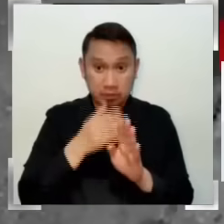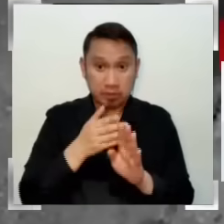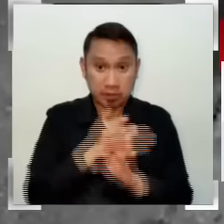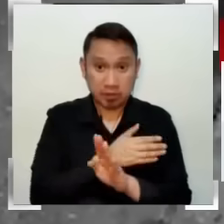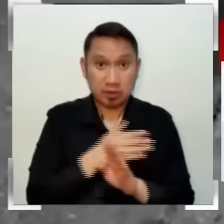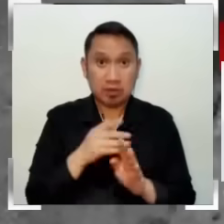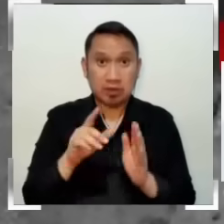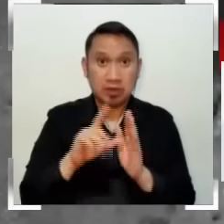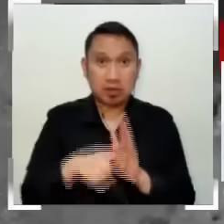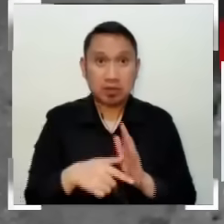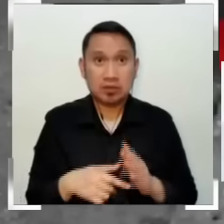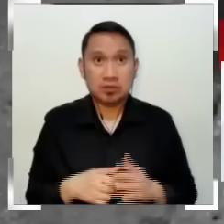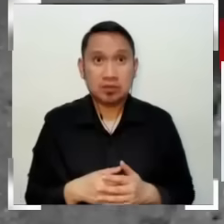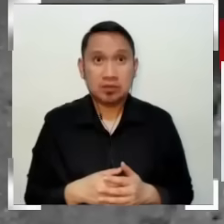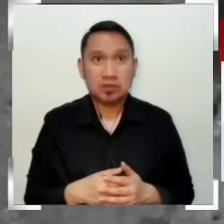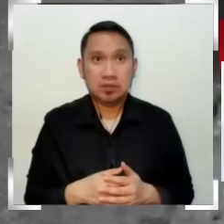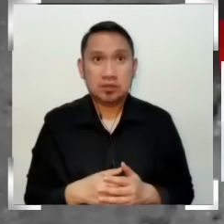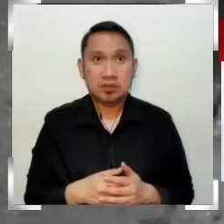ka!